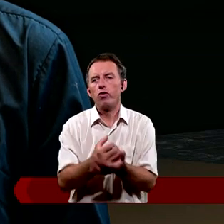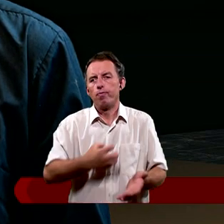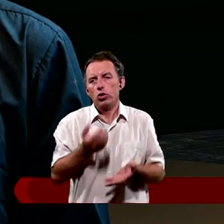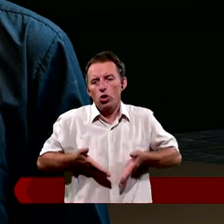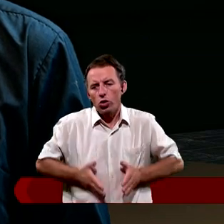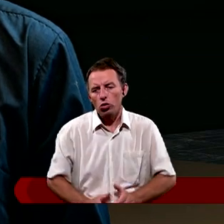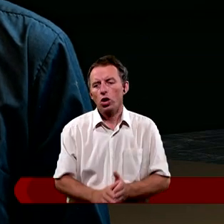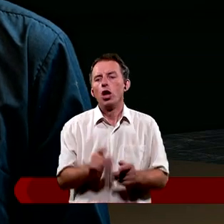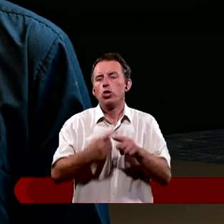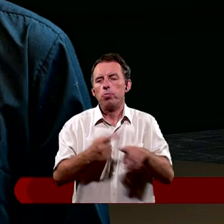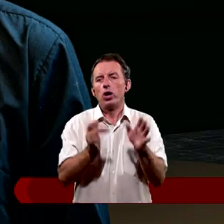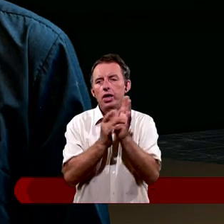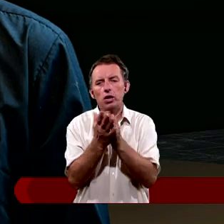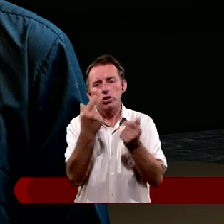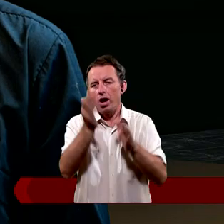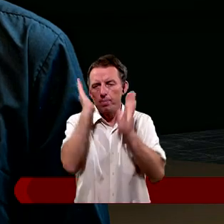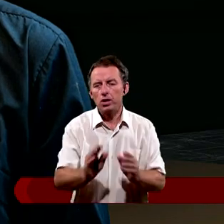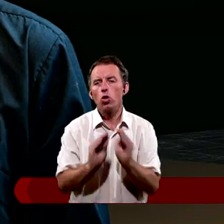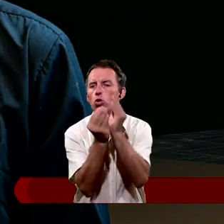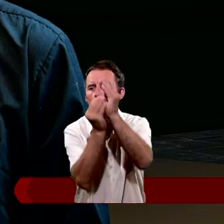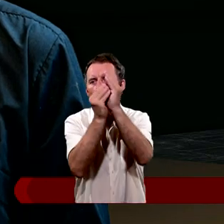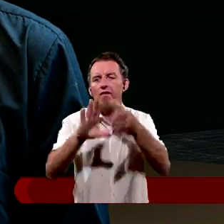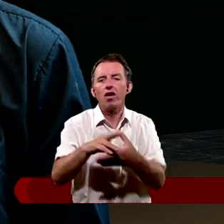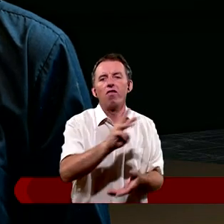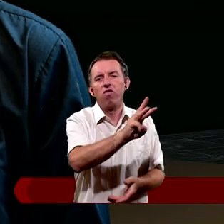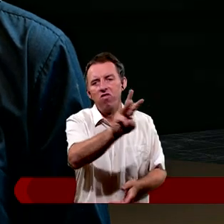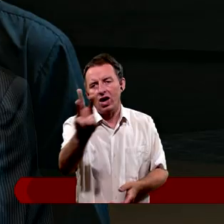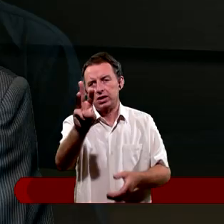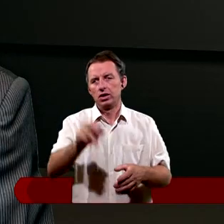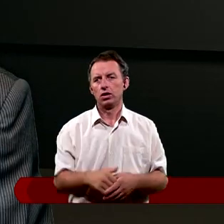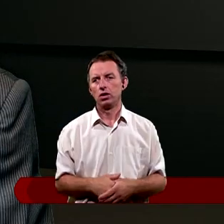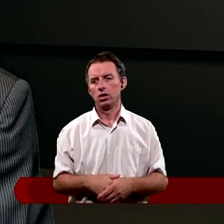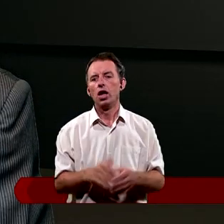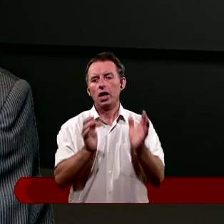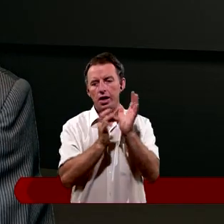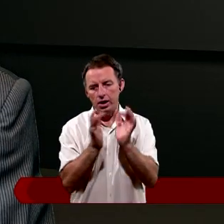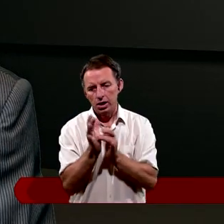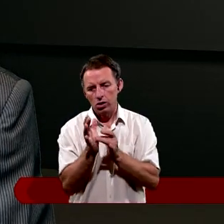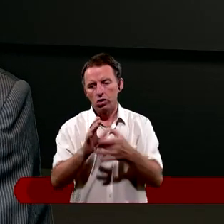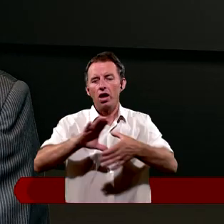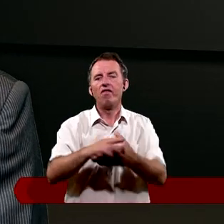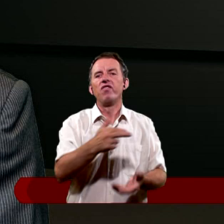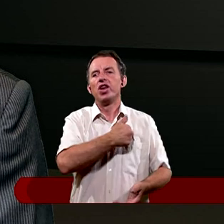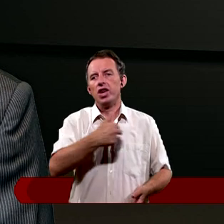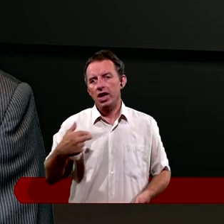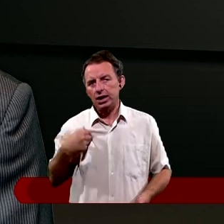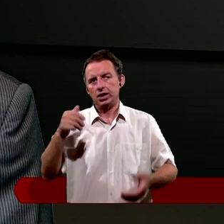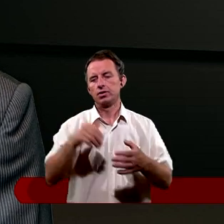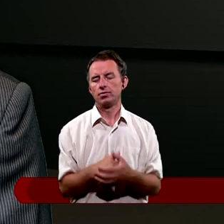rodzę, dopóki Chrystus nie będzie ukształtowany w was. Chrystus w